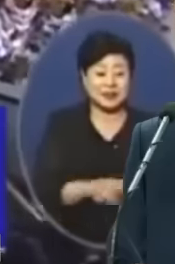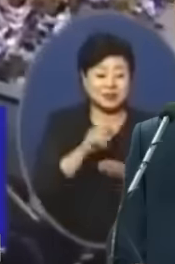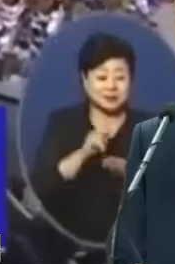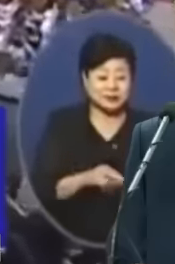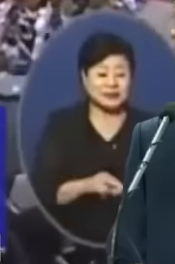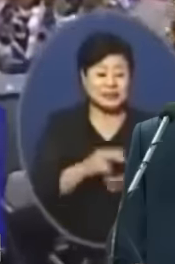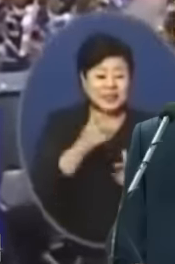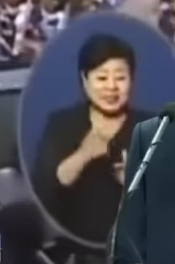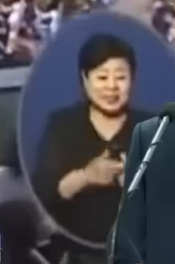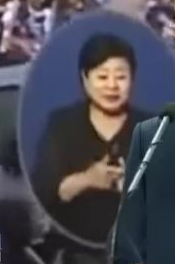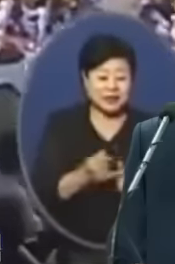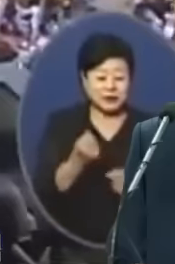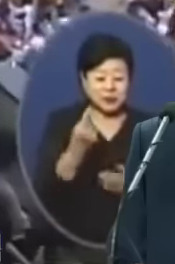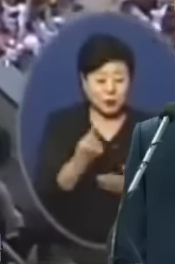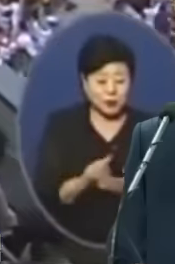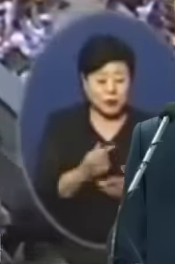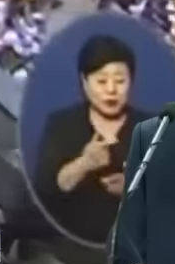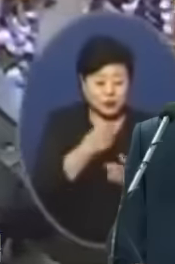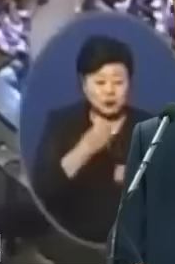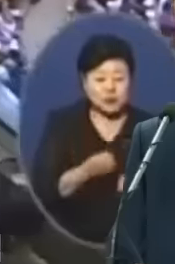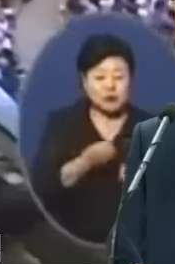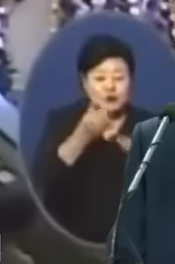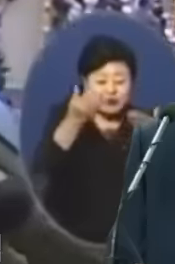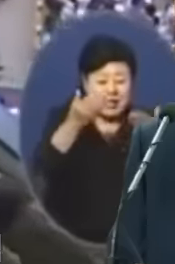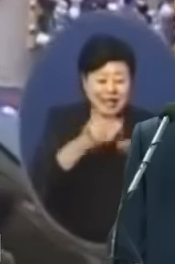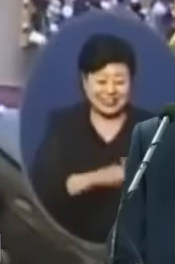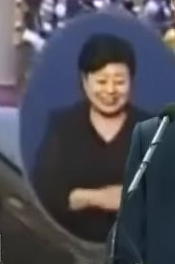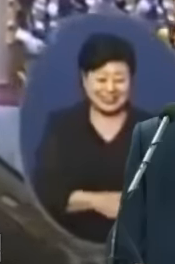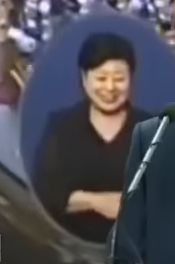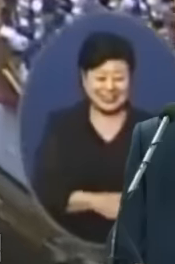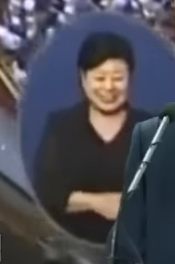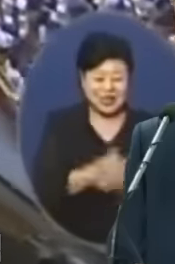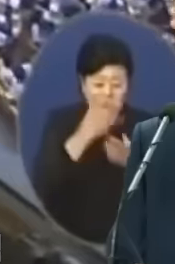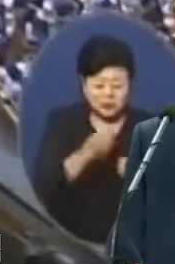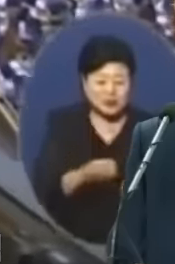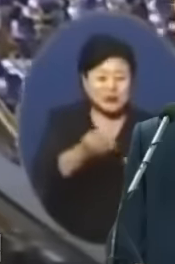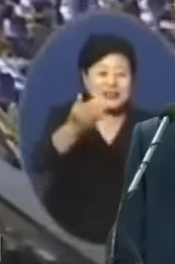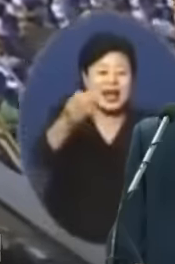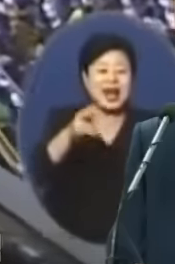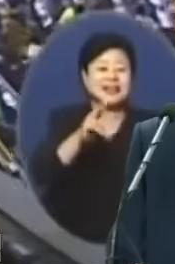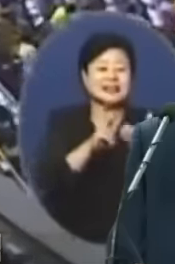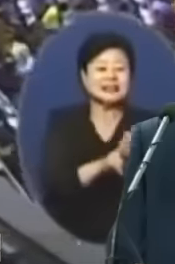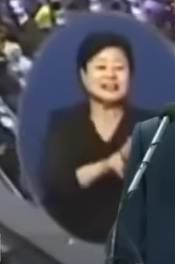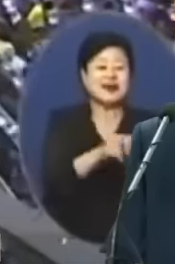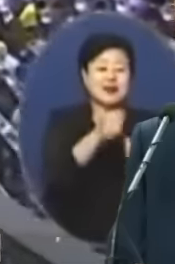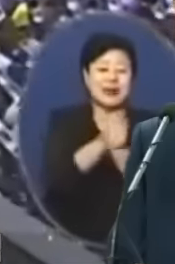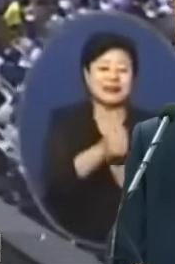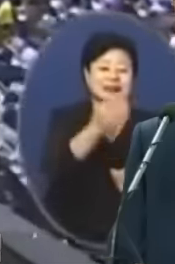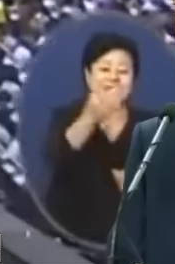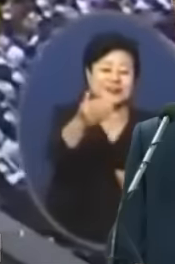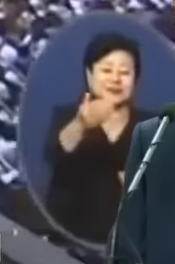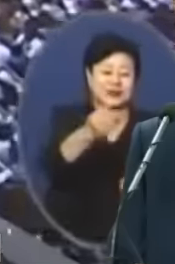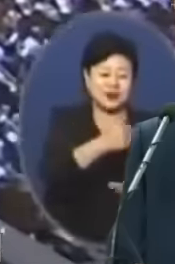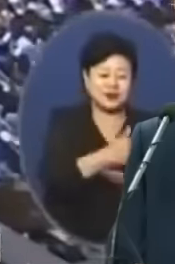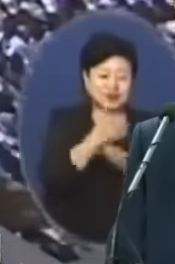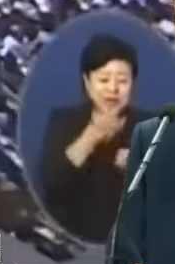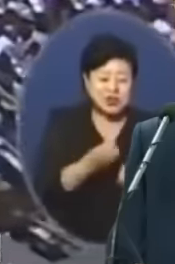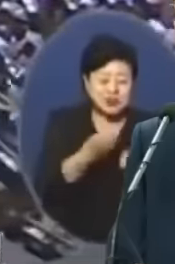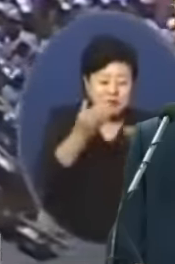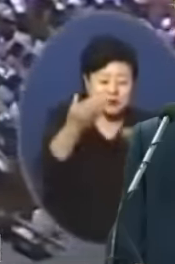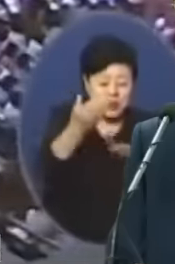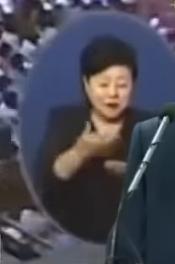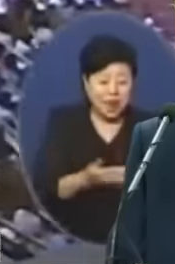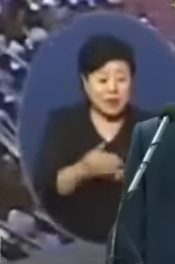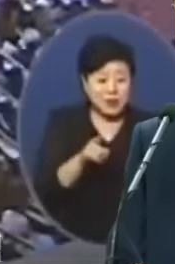문제는 예수님께 가져오면 예수님이 축사를 해 주시는데 축사가 기적을 가져오는 것입니다. 주님의 축사를